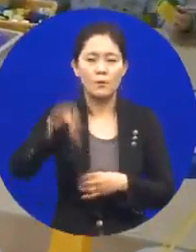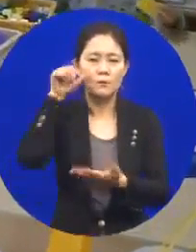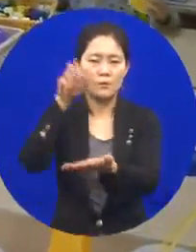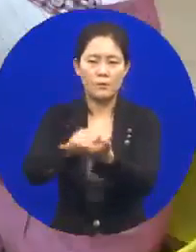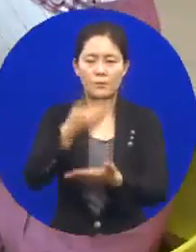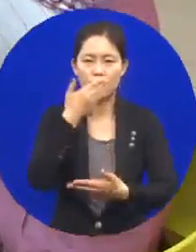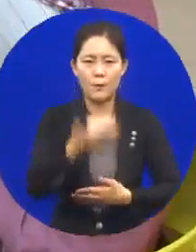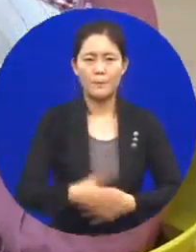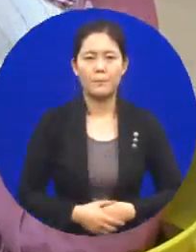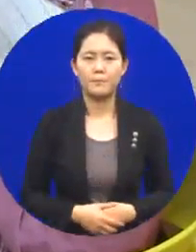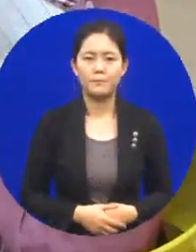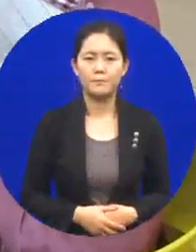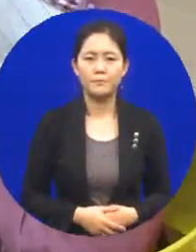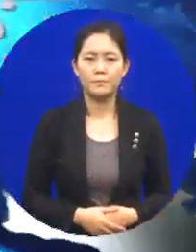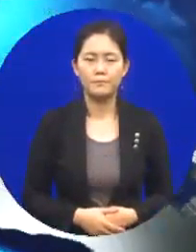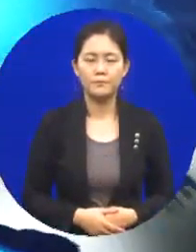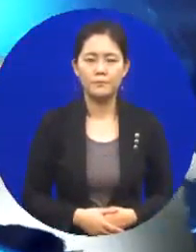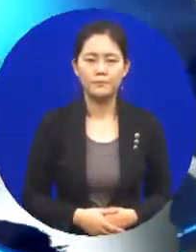우선 확보했습니다.